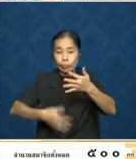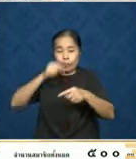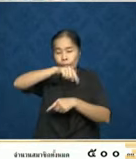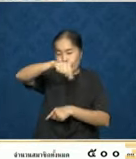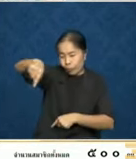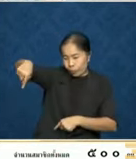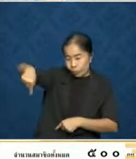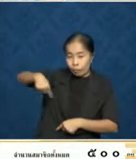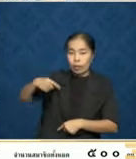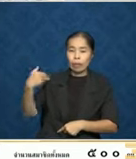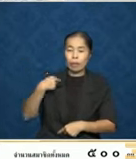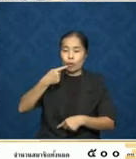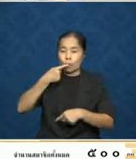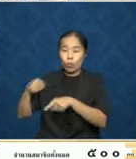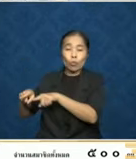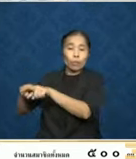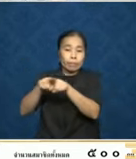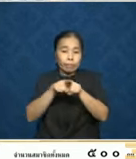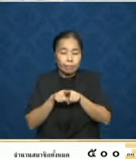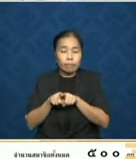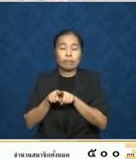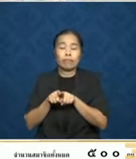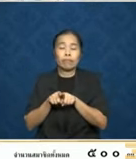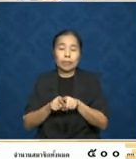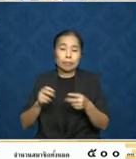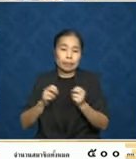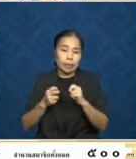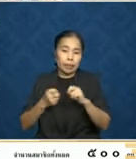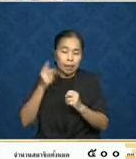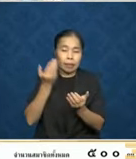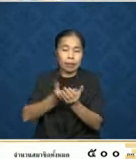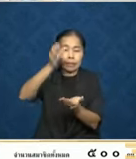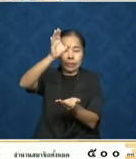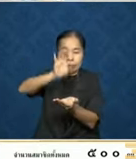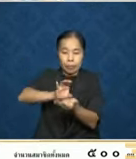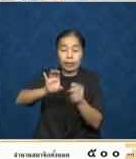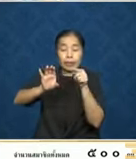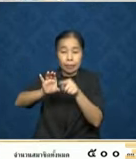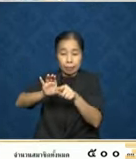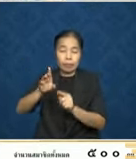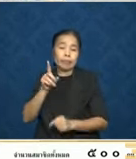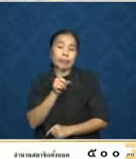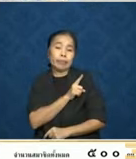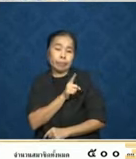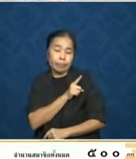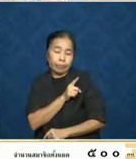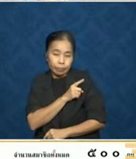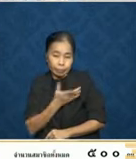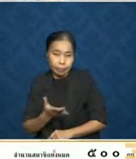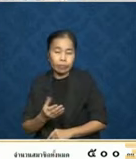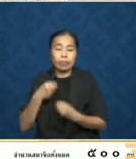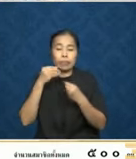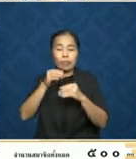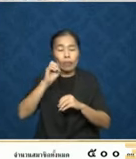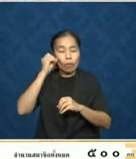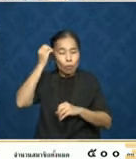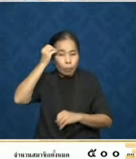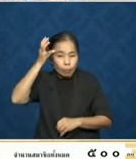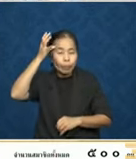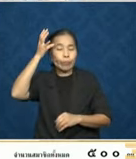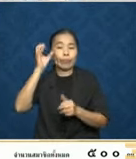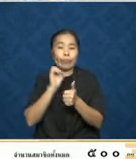เนี่ยก็อธิบายตรงกันค่ะว่าปัญหาใหญ่สุดก็คือเรื่องงบประมาณในการดูแลและก็การให้ความรู้ความเข้าใจไม่ว่าจ